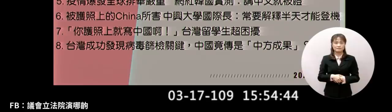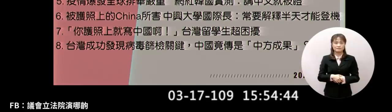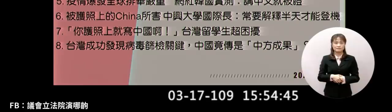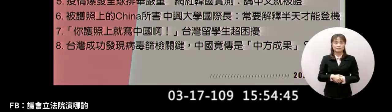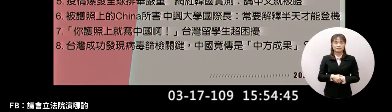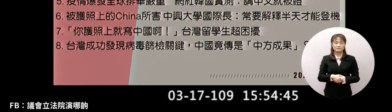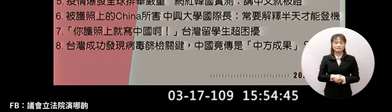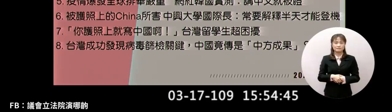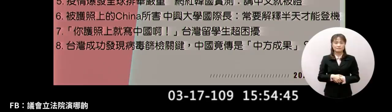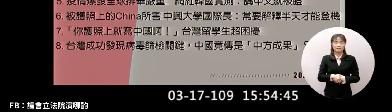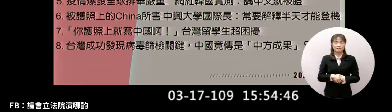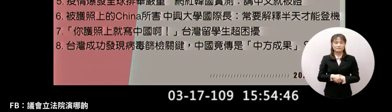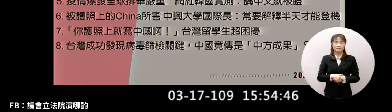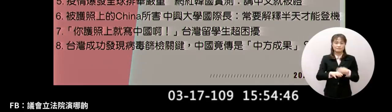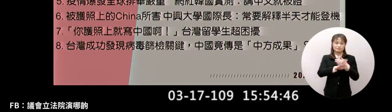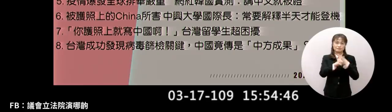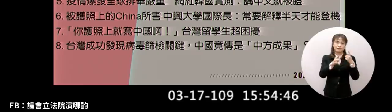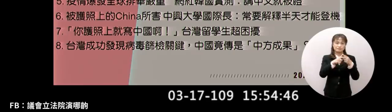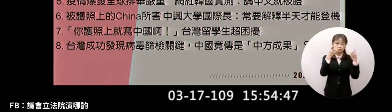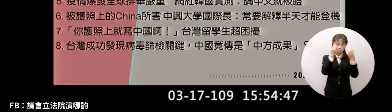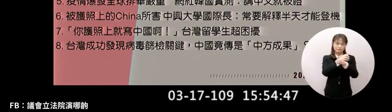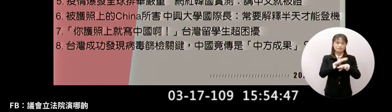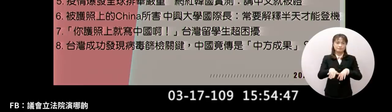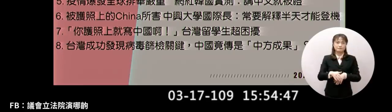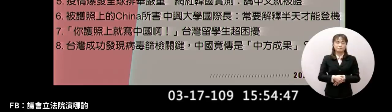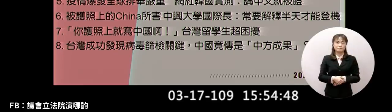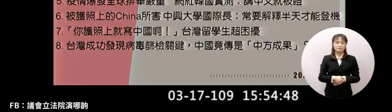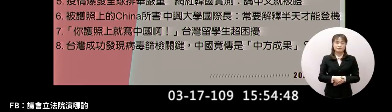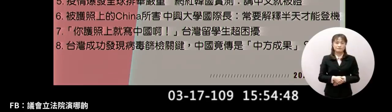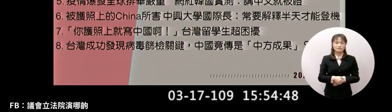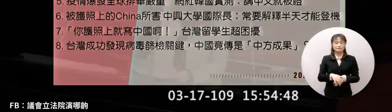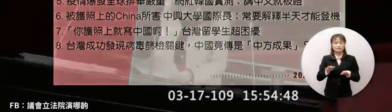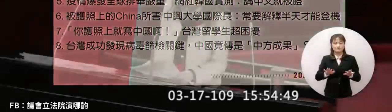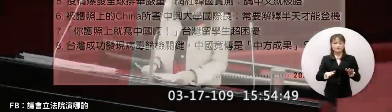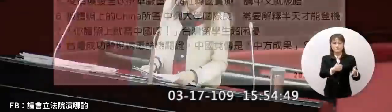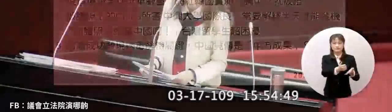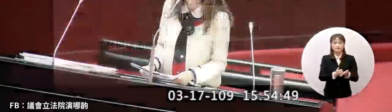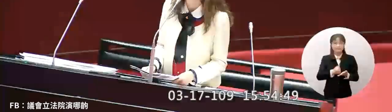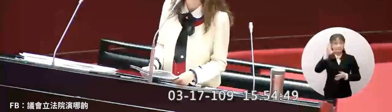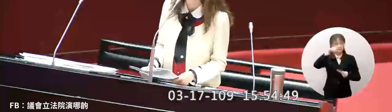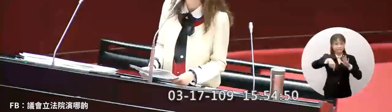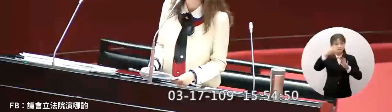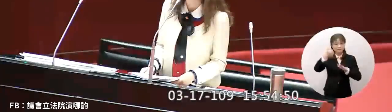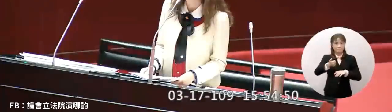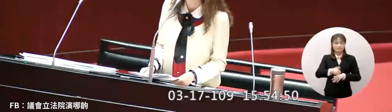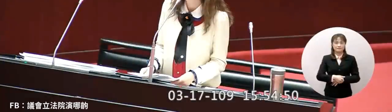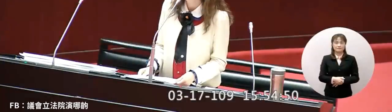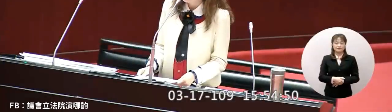真侪人的误解。那我想现在要有请这个苏院长，